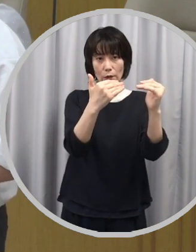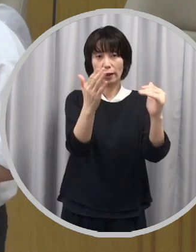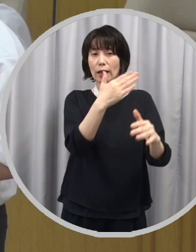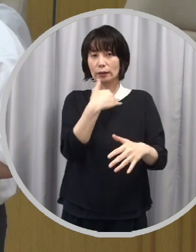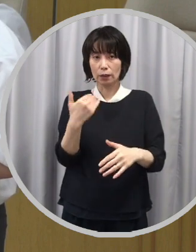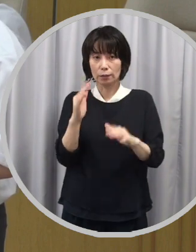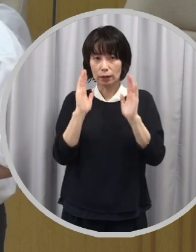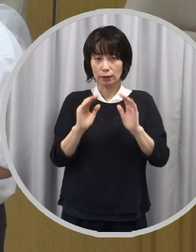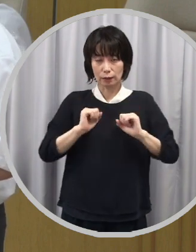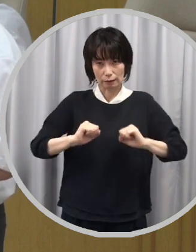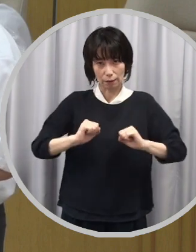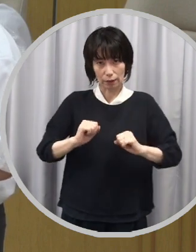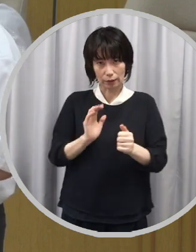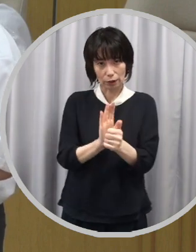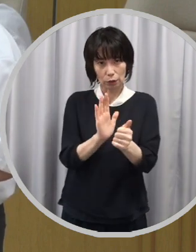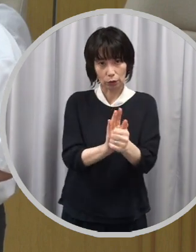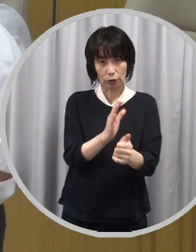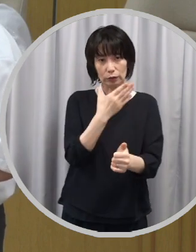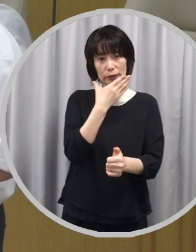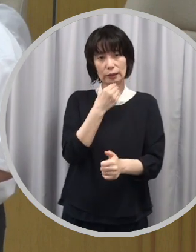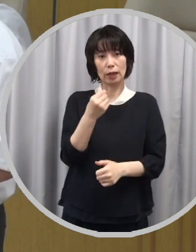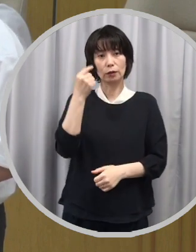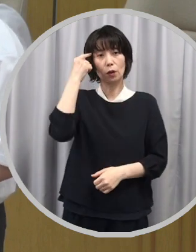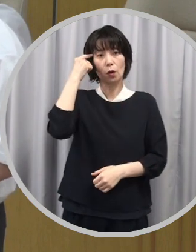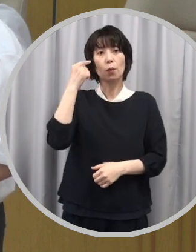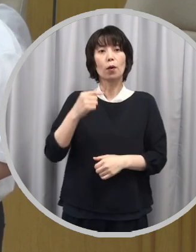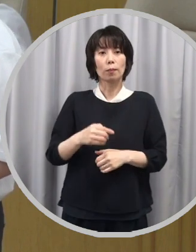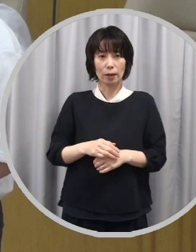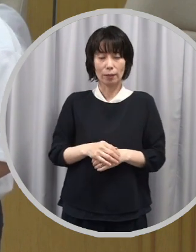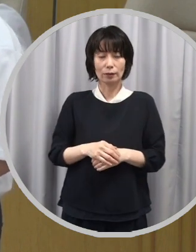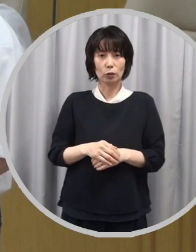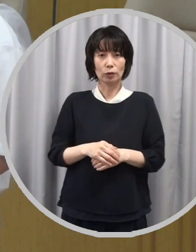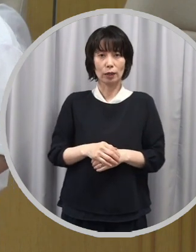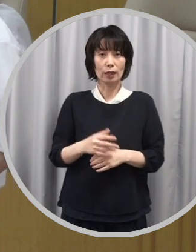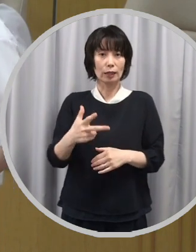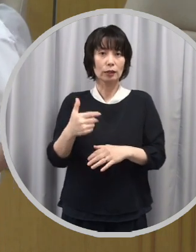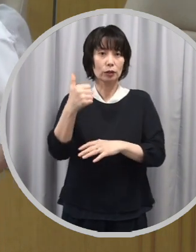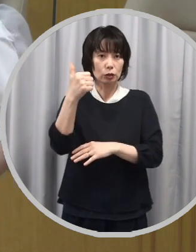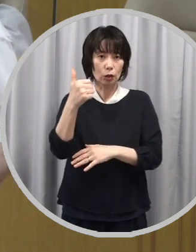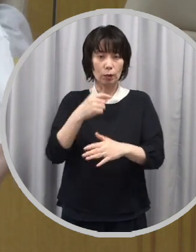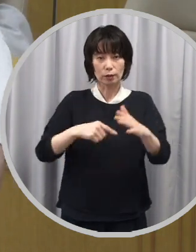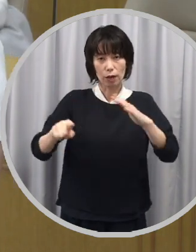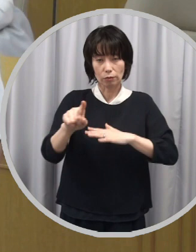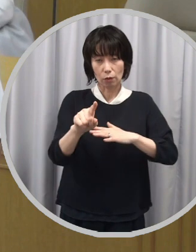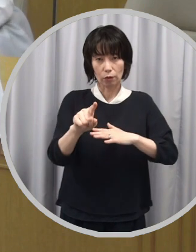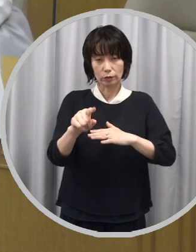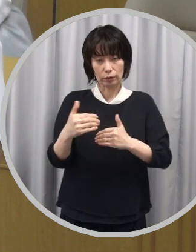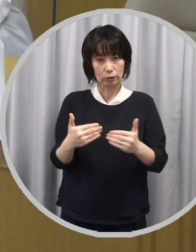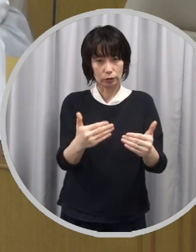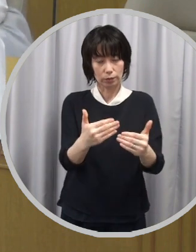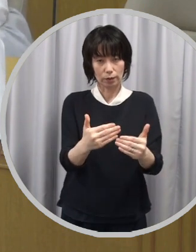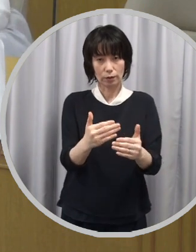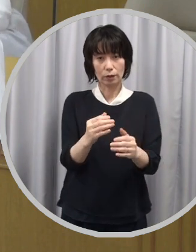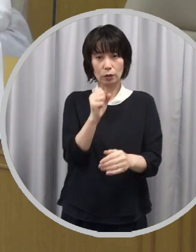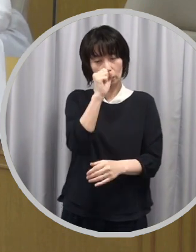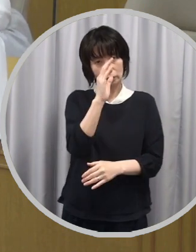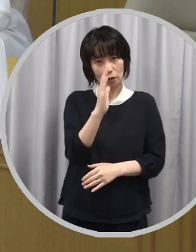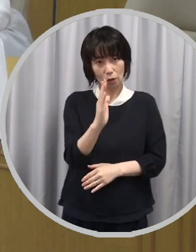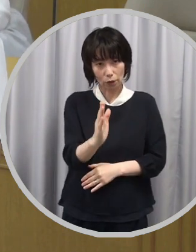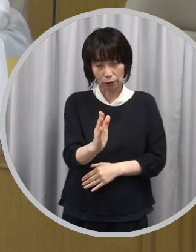たちも頑張って協力してまいりたいというふうに考えますので、市長も先頭に立ってどうぞよろしくお願